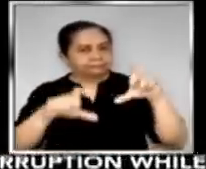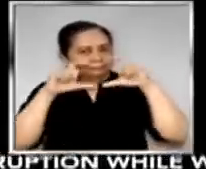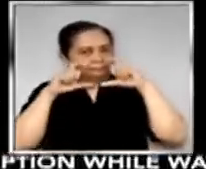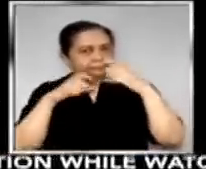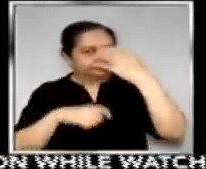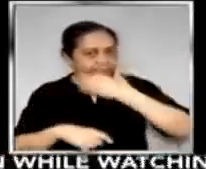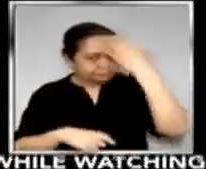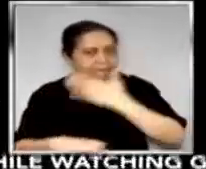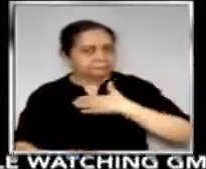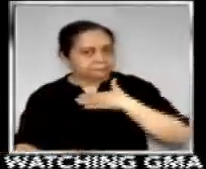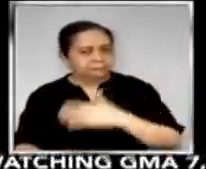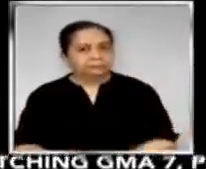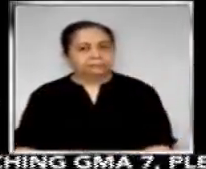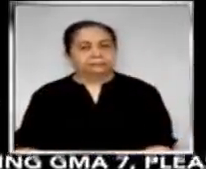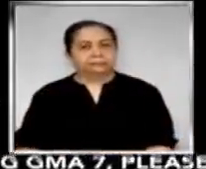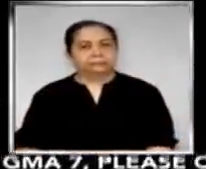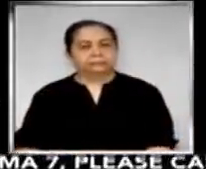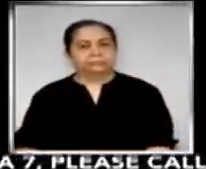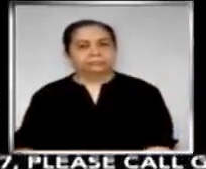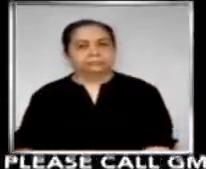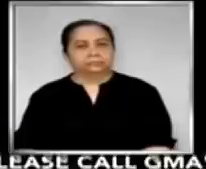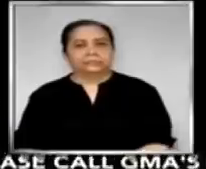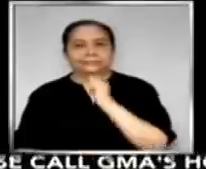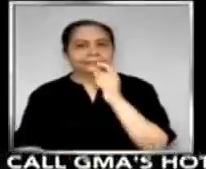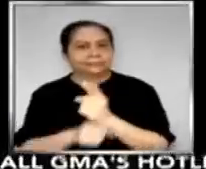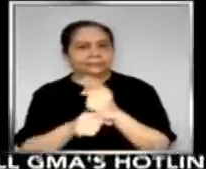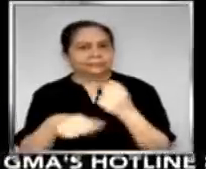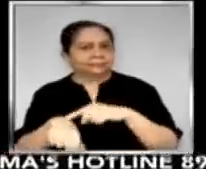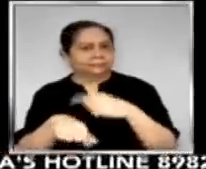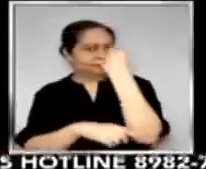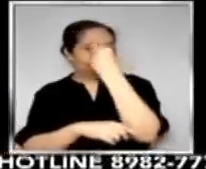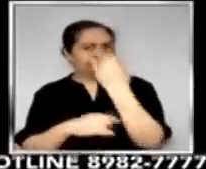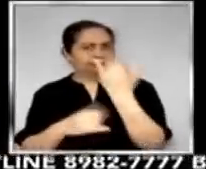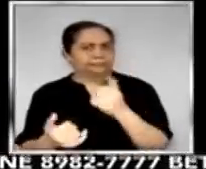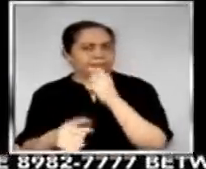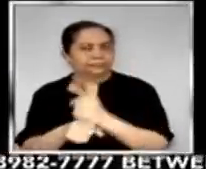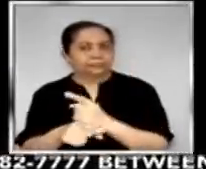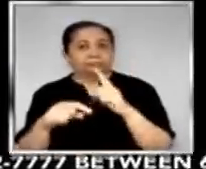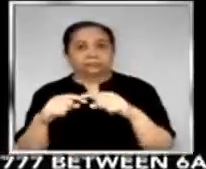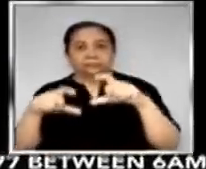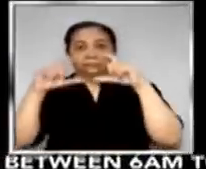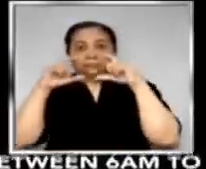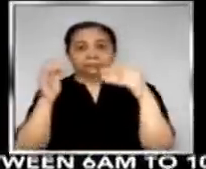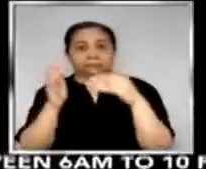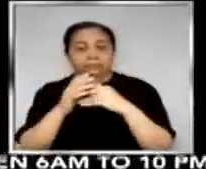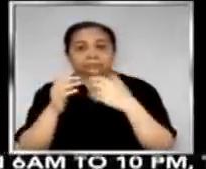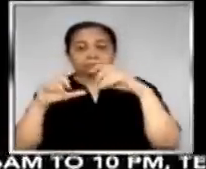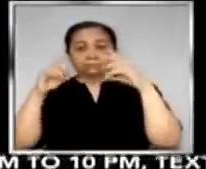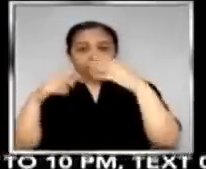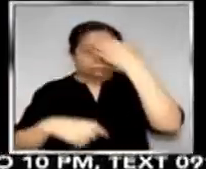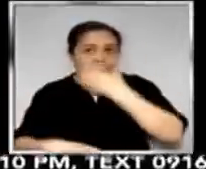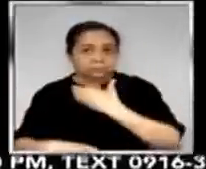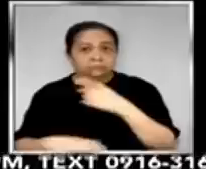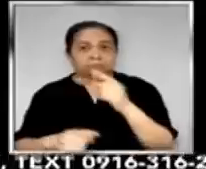shield? This is not the right time to take a picture. Pero imbes na isuot muli ang kanyang face mask at face shield, tuloy pa